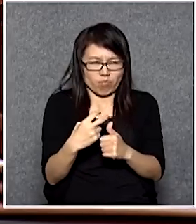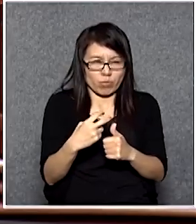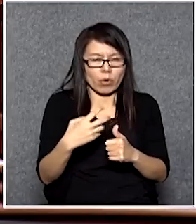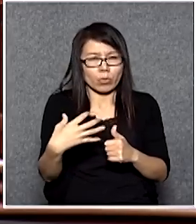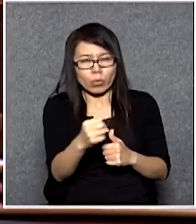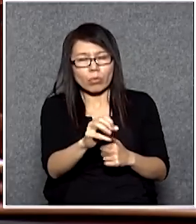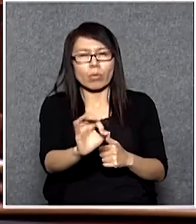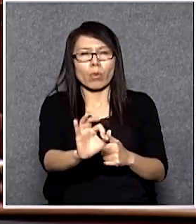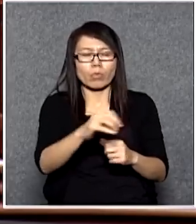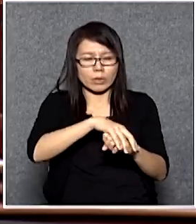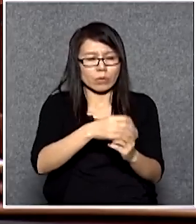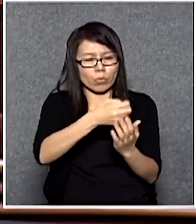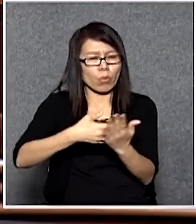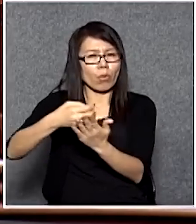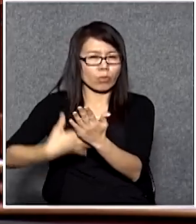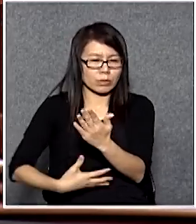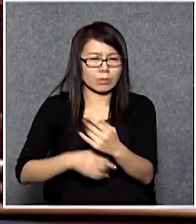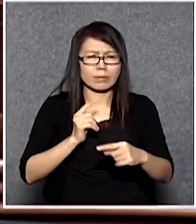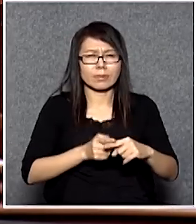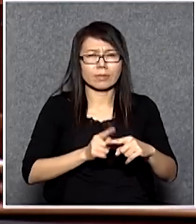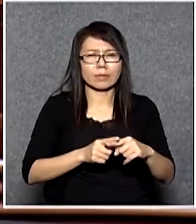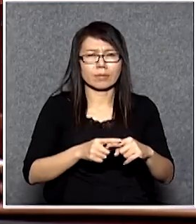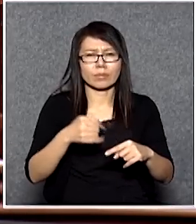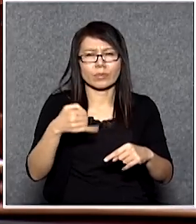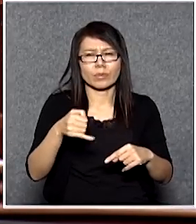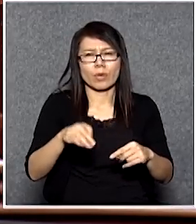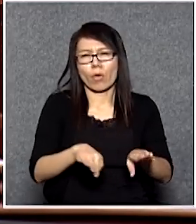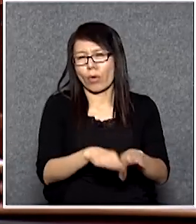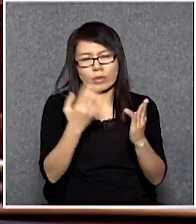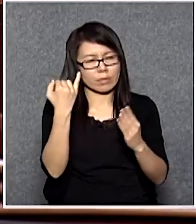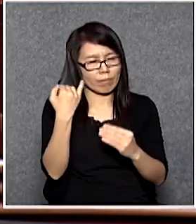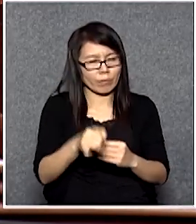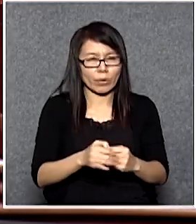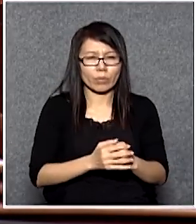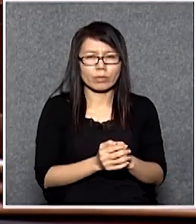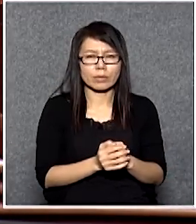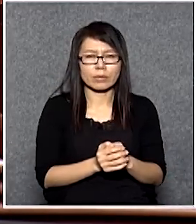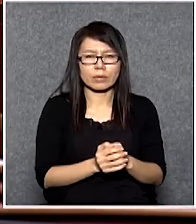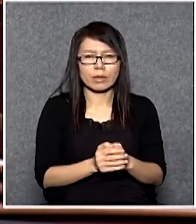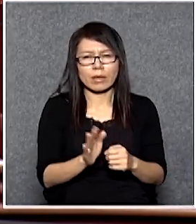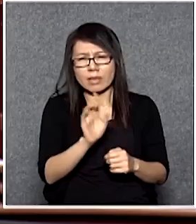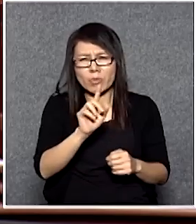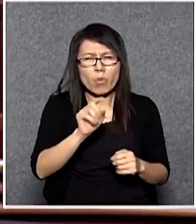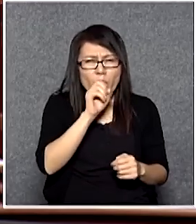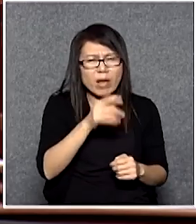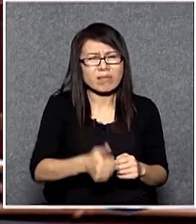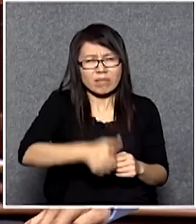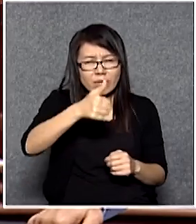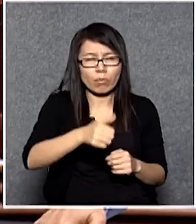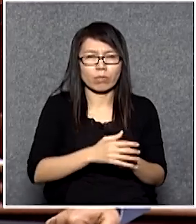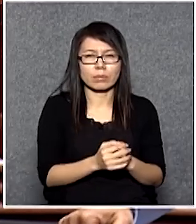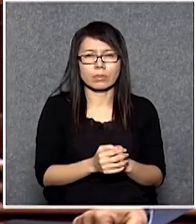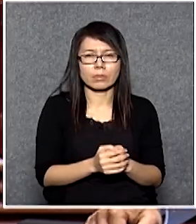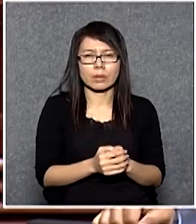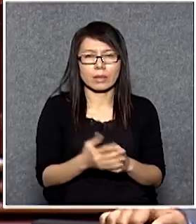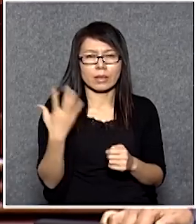国两制根本不能起步，谈何成功？但是